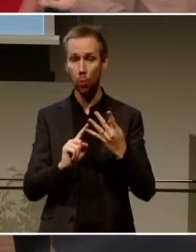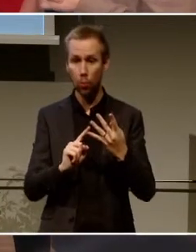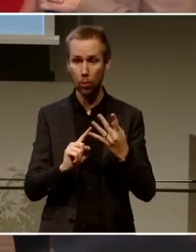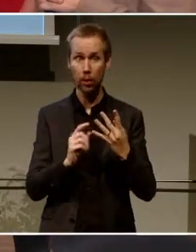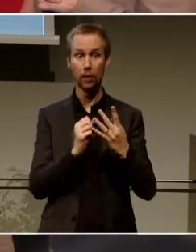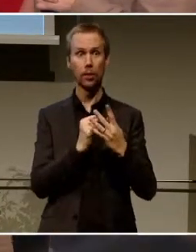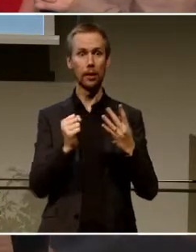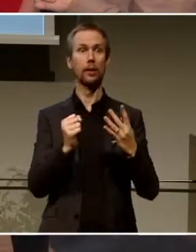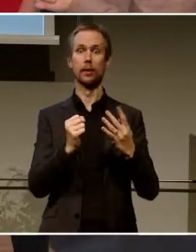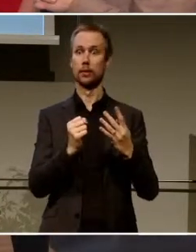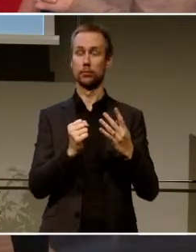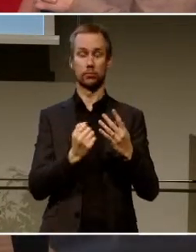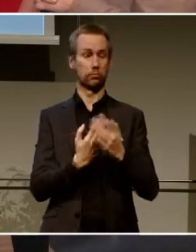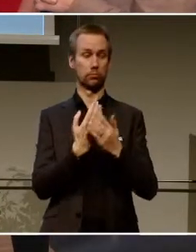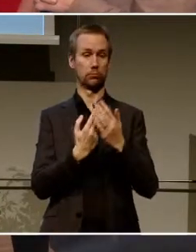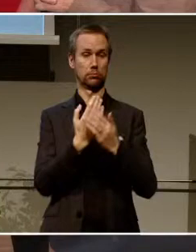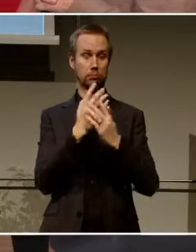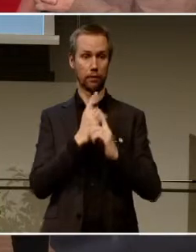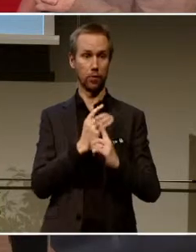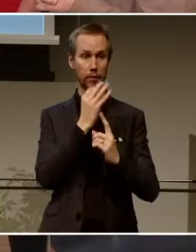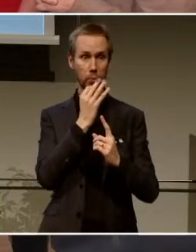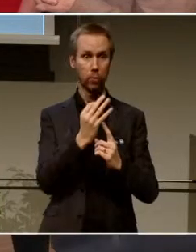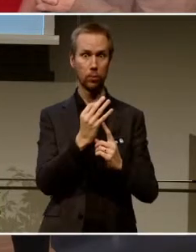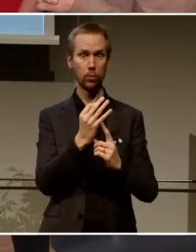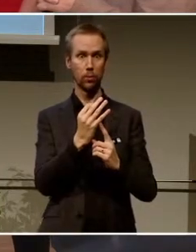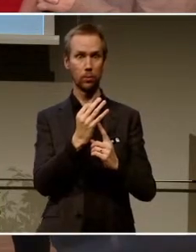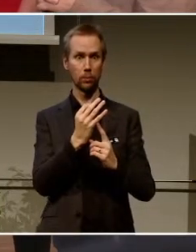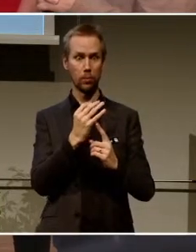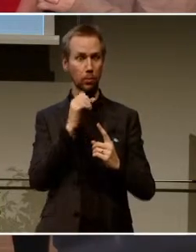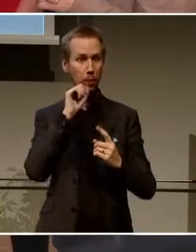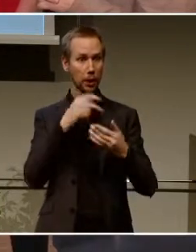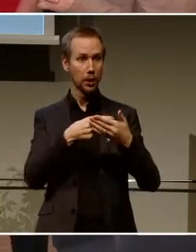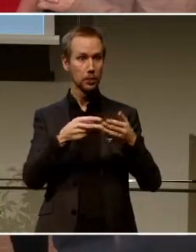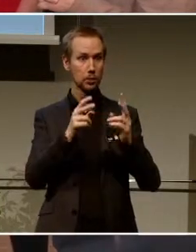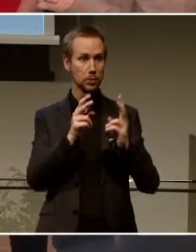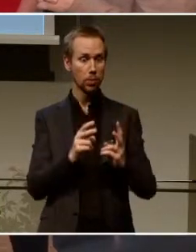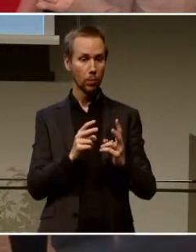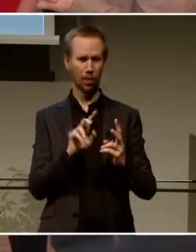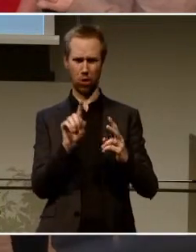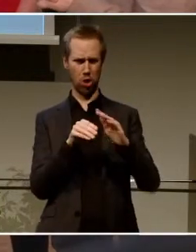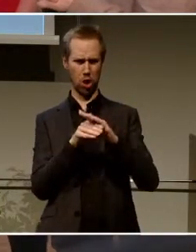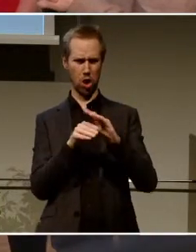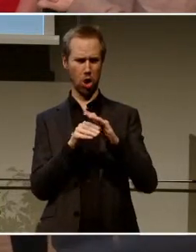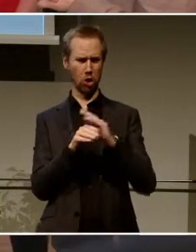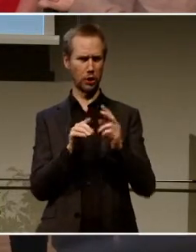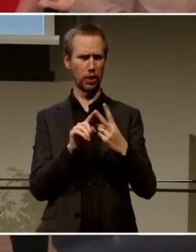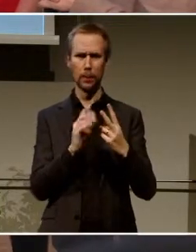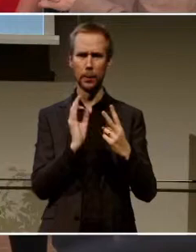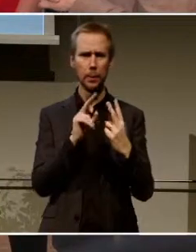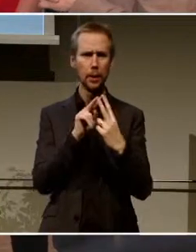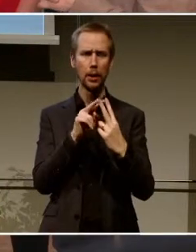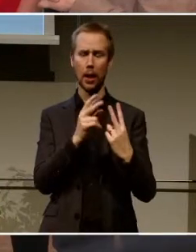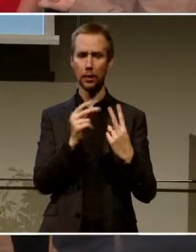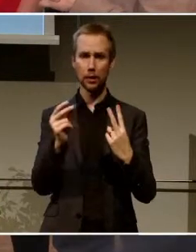ju följdfrågor. Vad hamnar det här sen? Vad lagras det? Hur får man kontakt med andra? Att då öppnas det upp någonting. Och